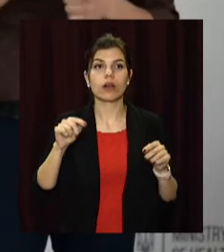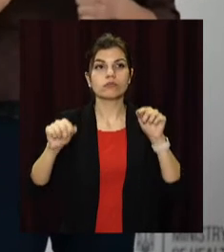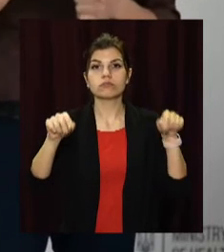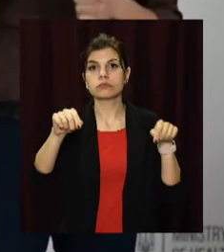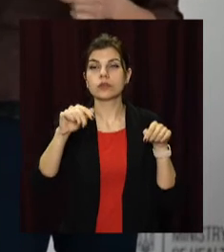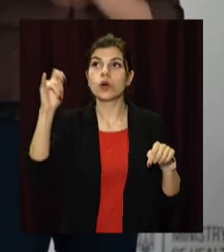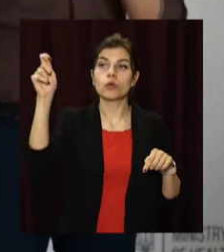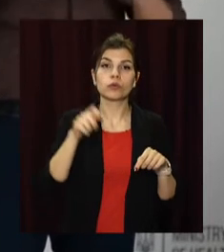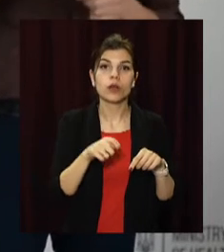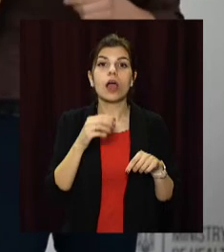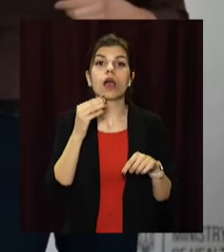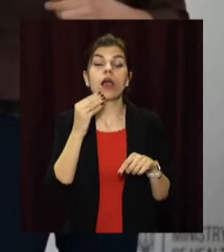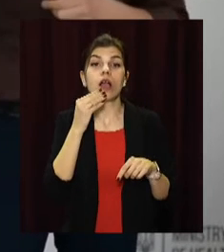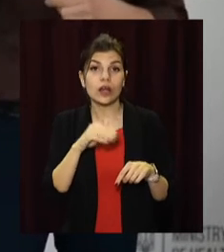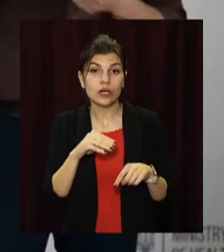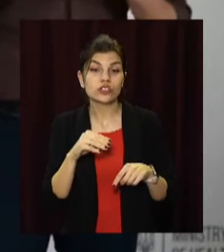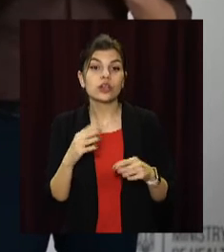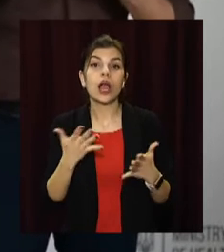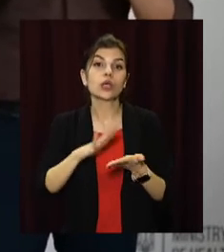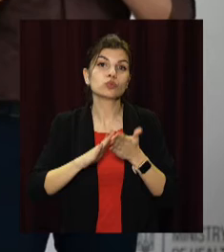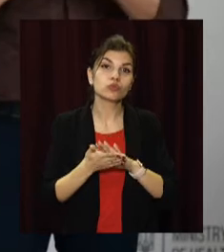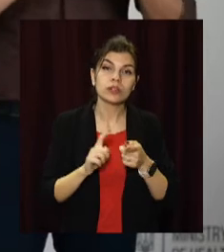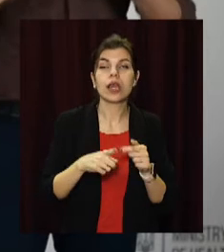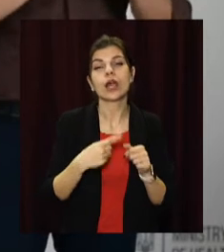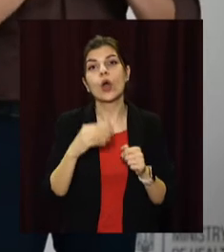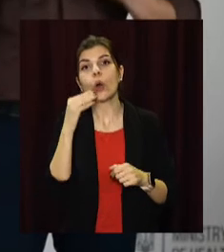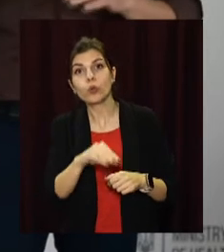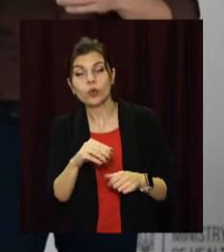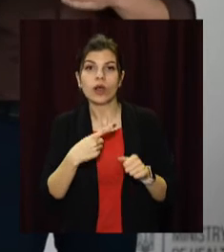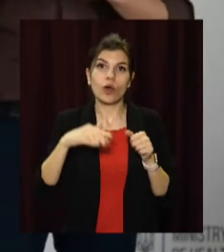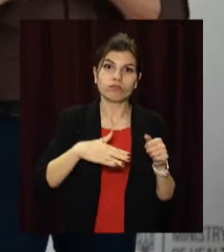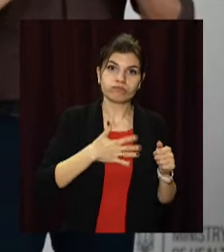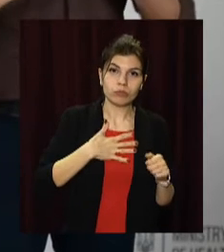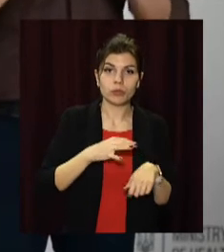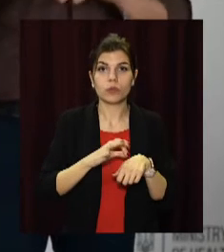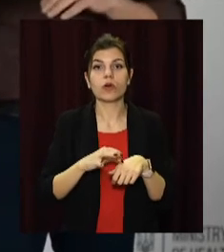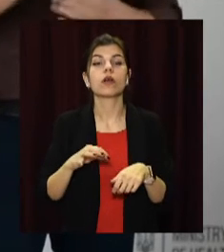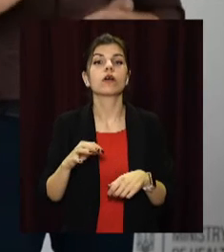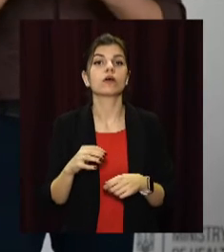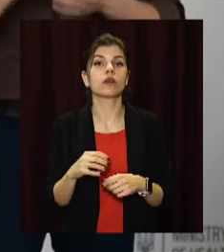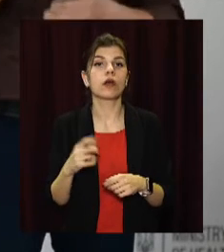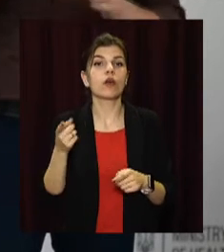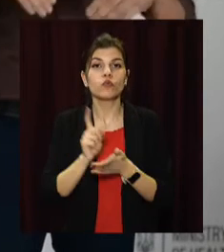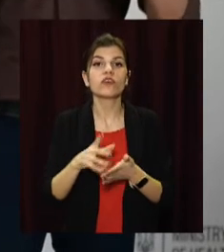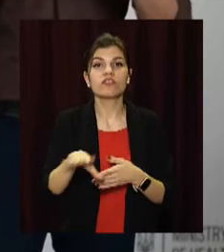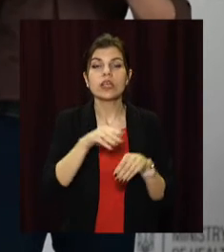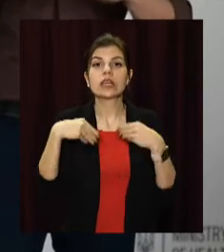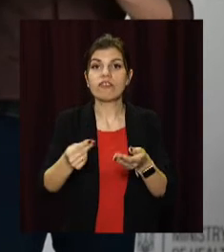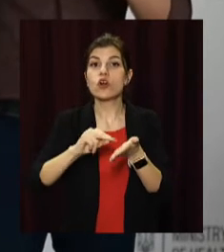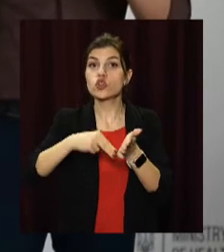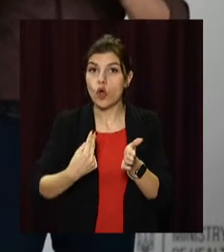прибуває громадянин, краще там епідситуація або легша епідситуація, вони всі повинні будуть надати